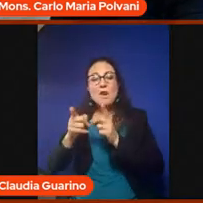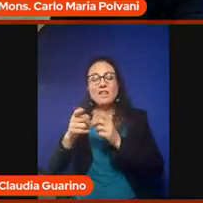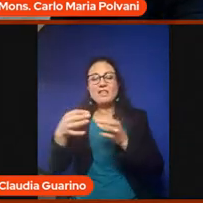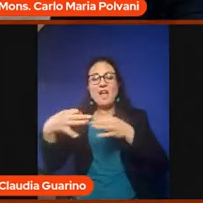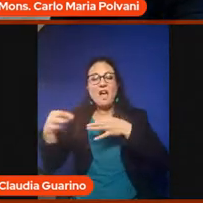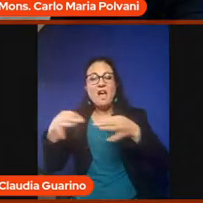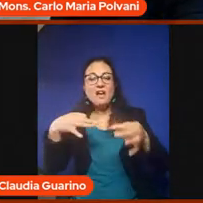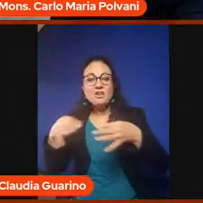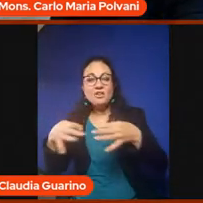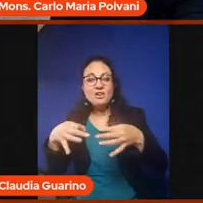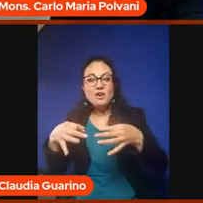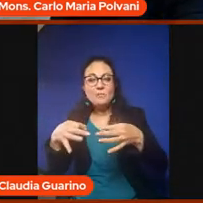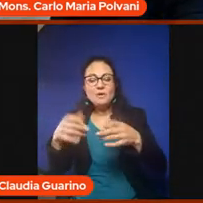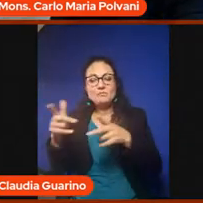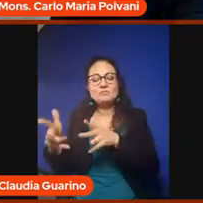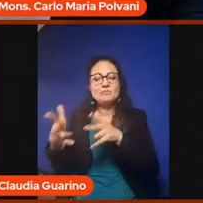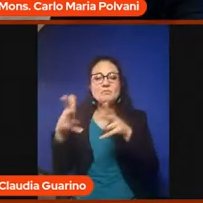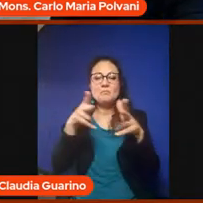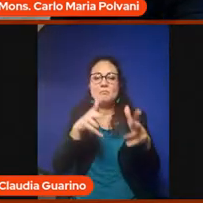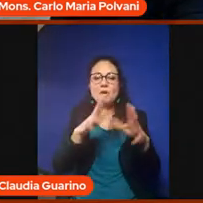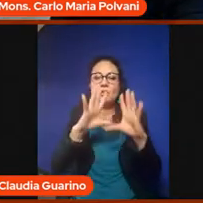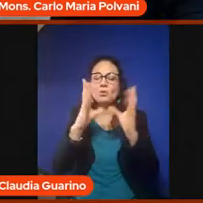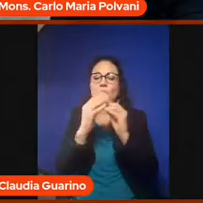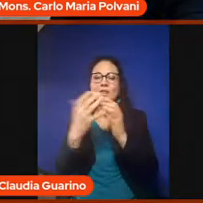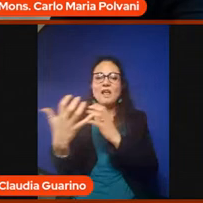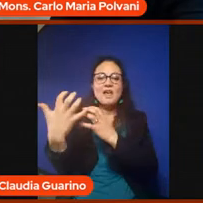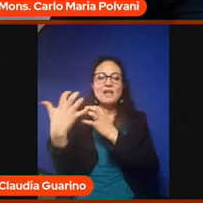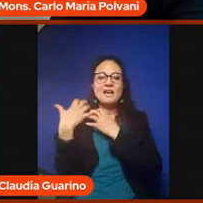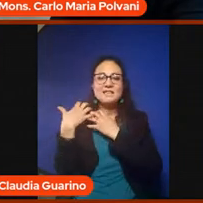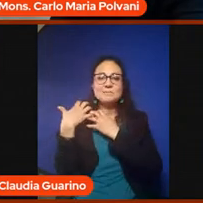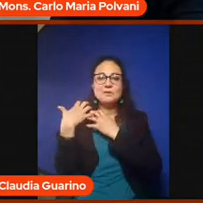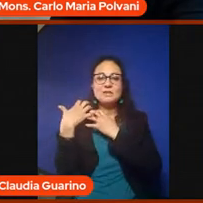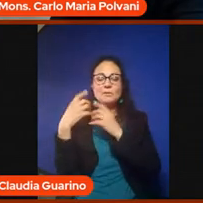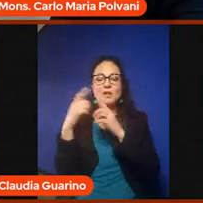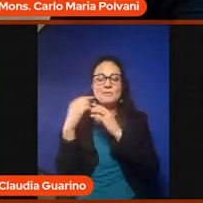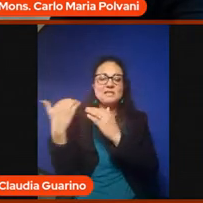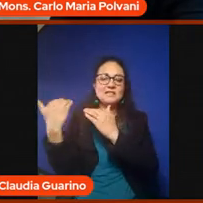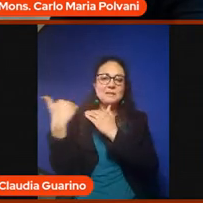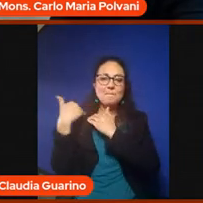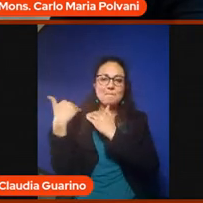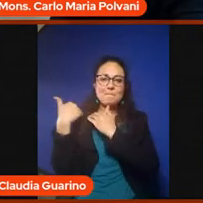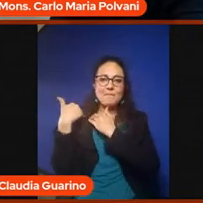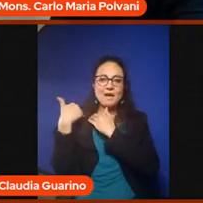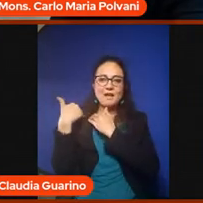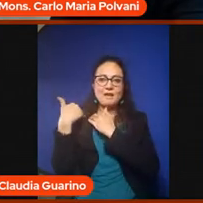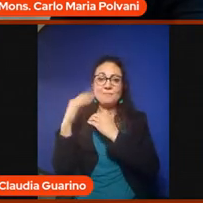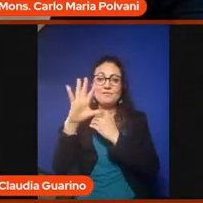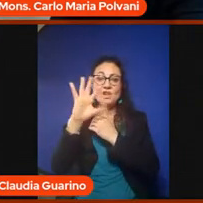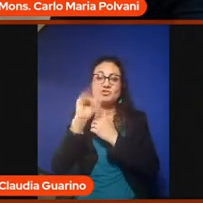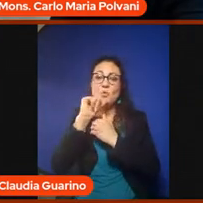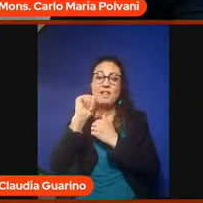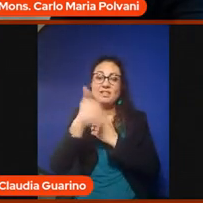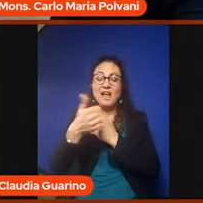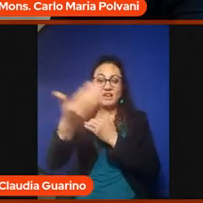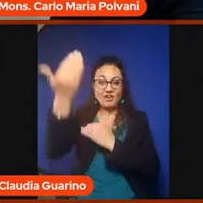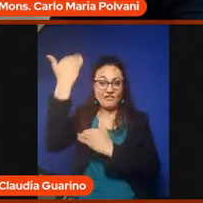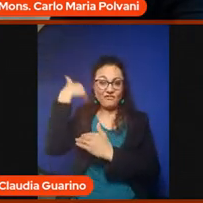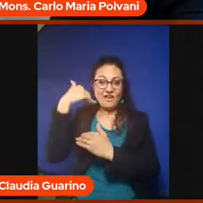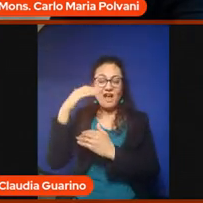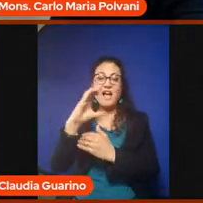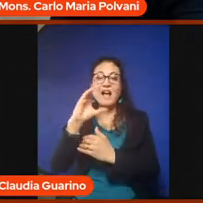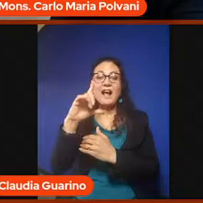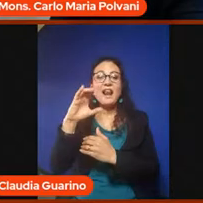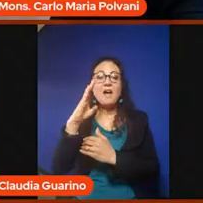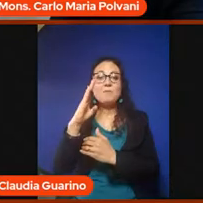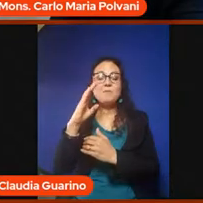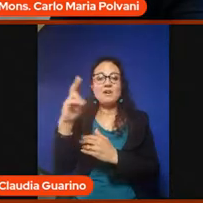economiche, portano tutta la responsabilità sulle spalle. 50 anni fa il Club di Roma indicò